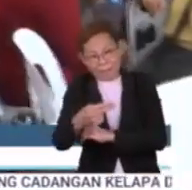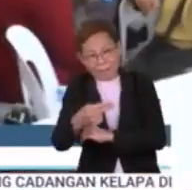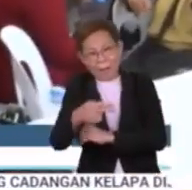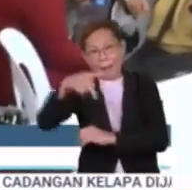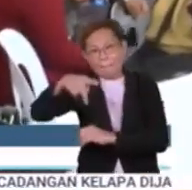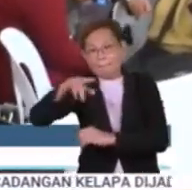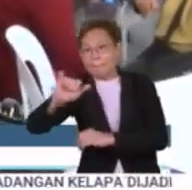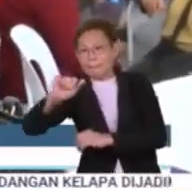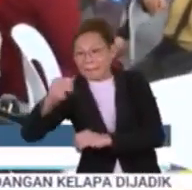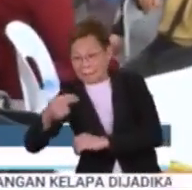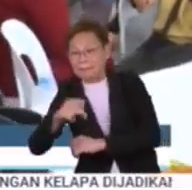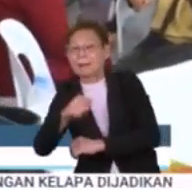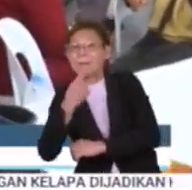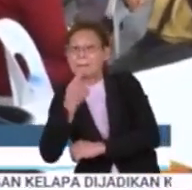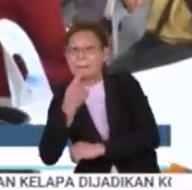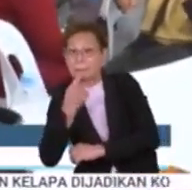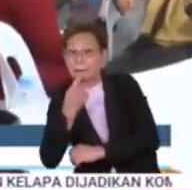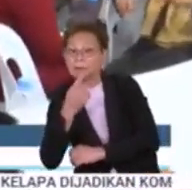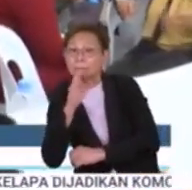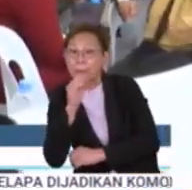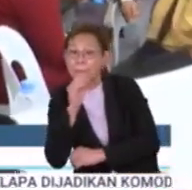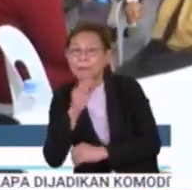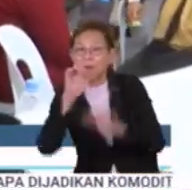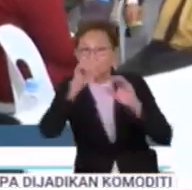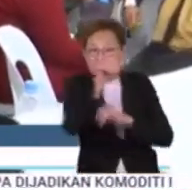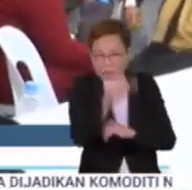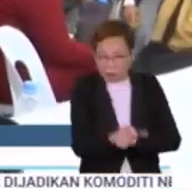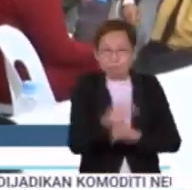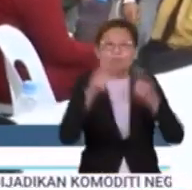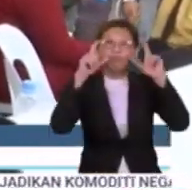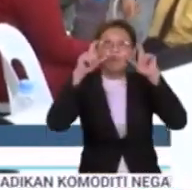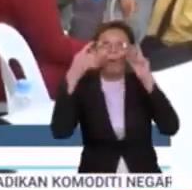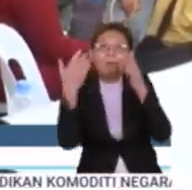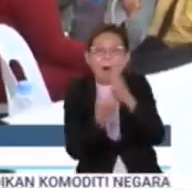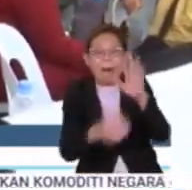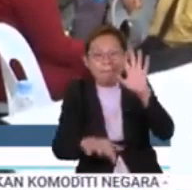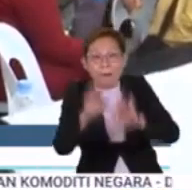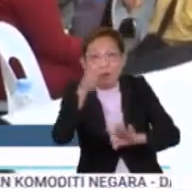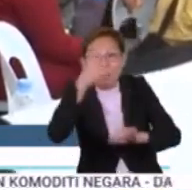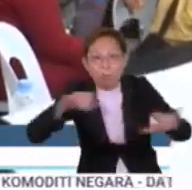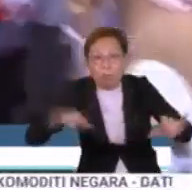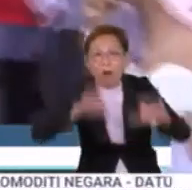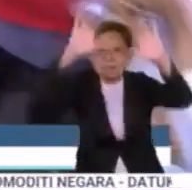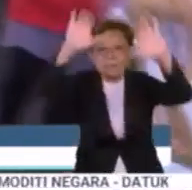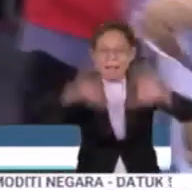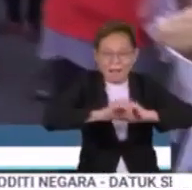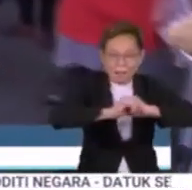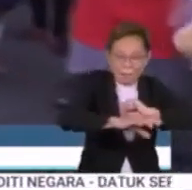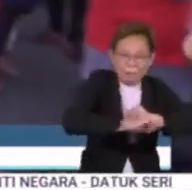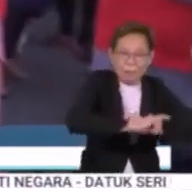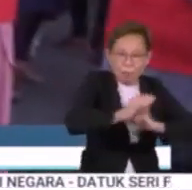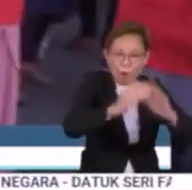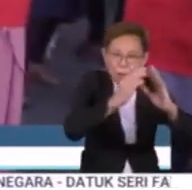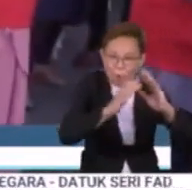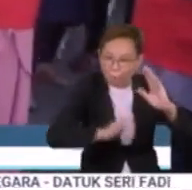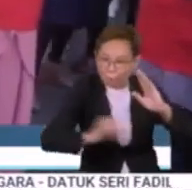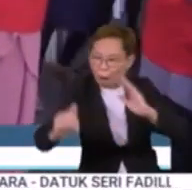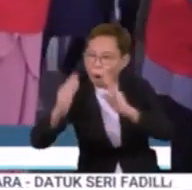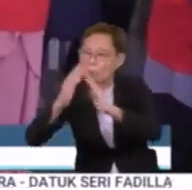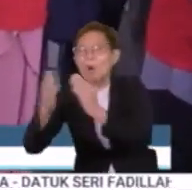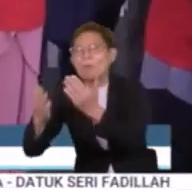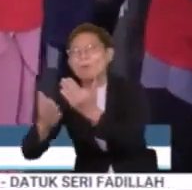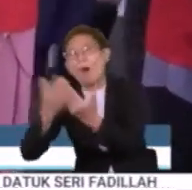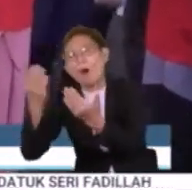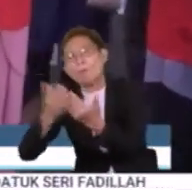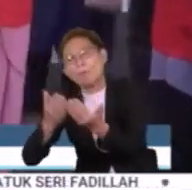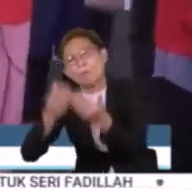pilah zunitaabigum beliau yang juga merupakan calon muka baharu memilih untuk melaksanakan kaedah kempen rumah ke rumah agar lebih mudah